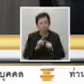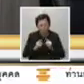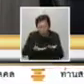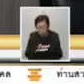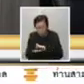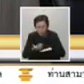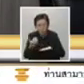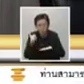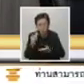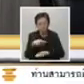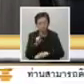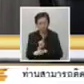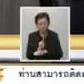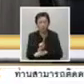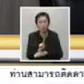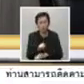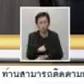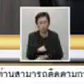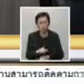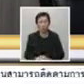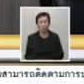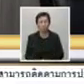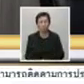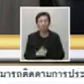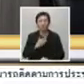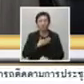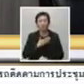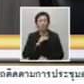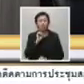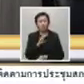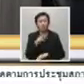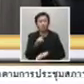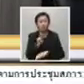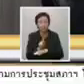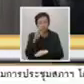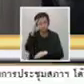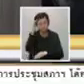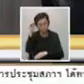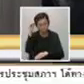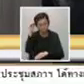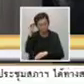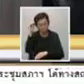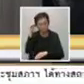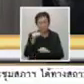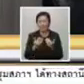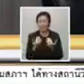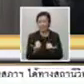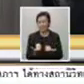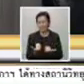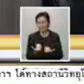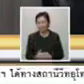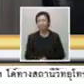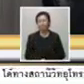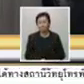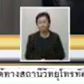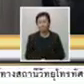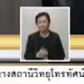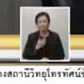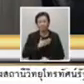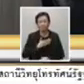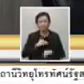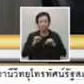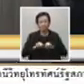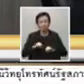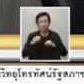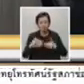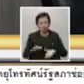ก็อยู่แล้วเราก็ผมก็บอกกับท่านประธานท่านชวนว่าเรื่องนี้ก็แม้เราจะมีมติอย่าง